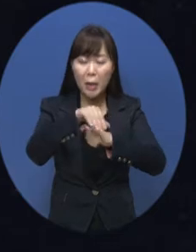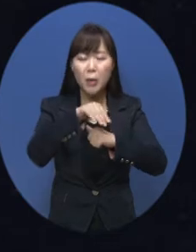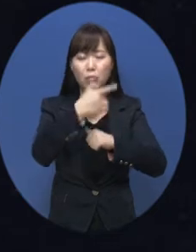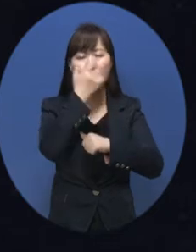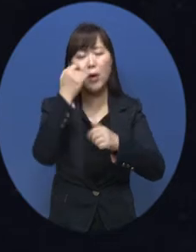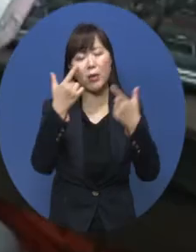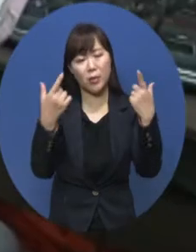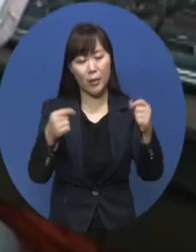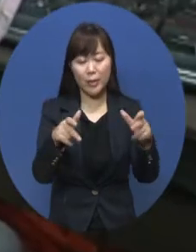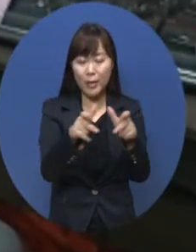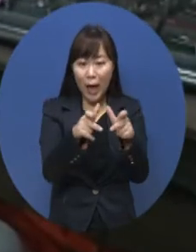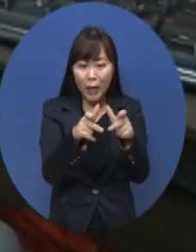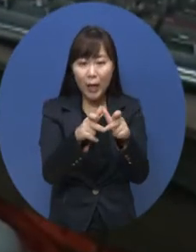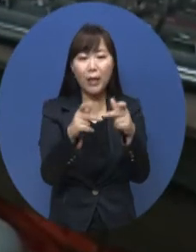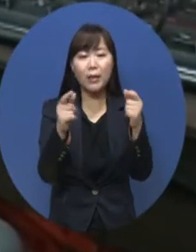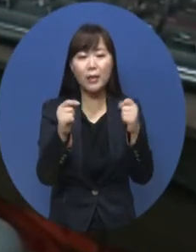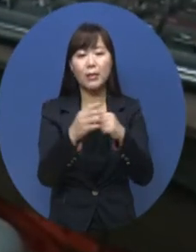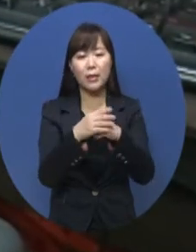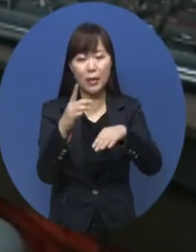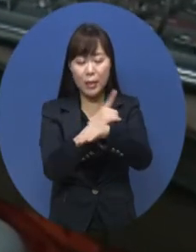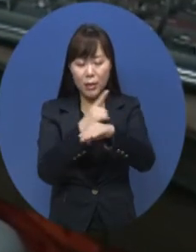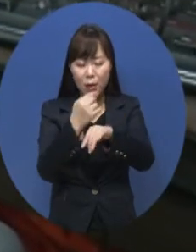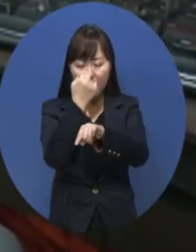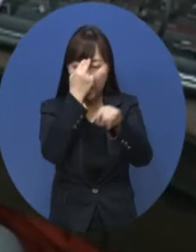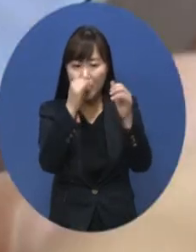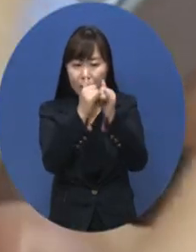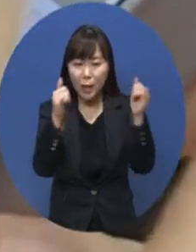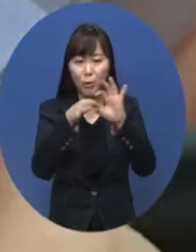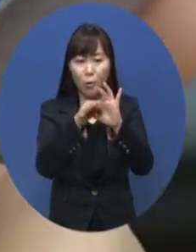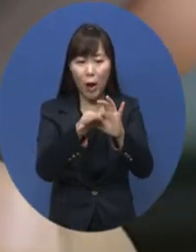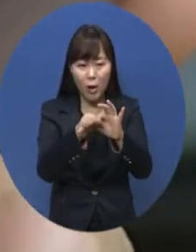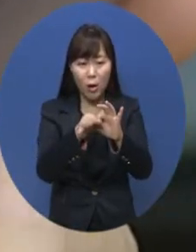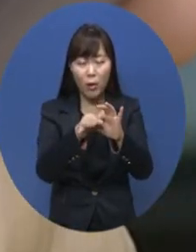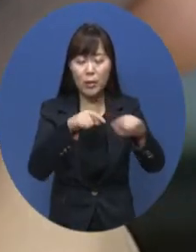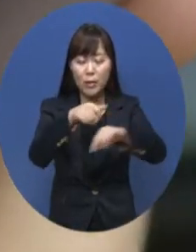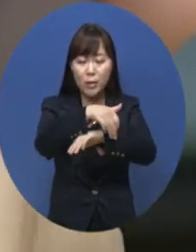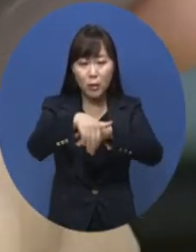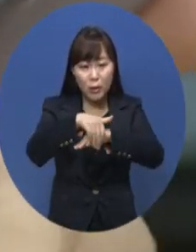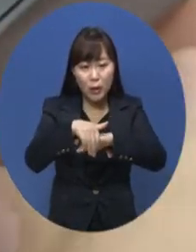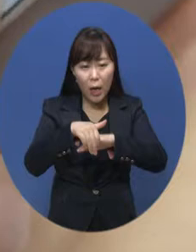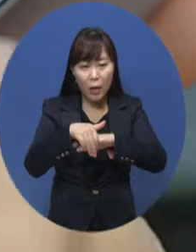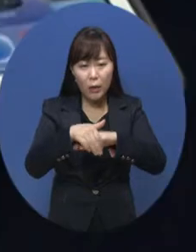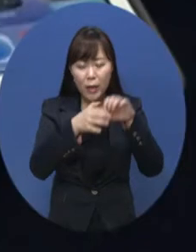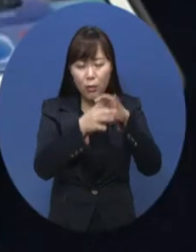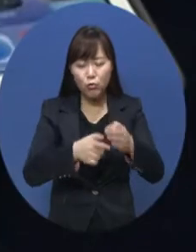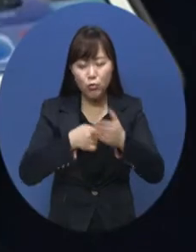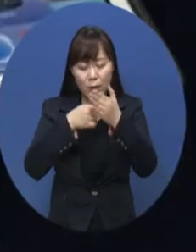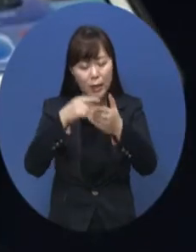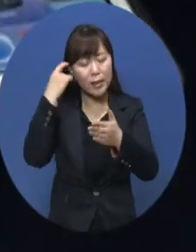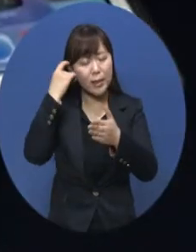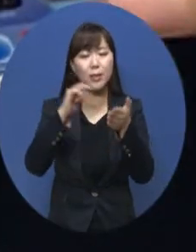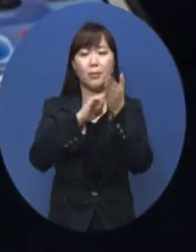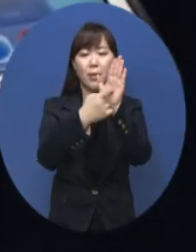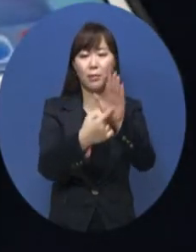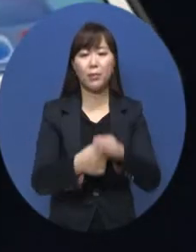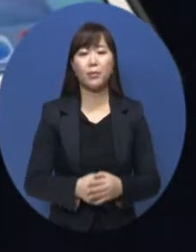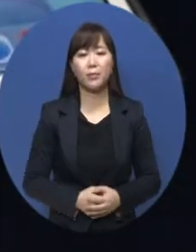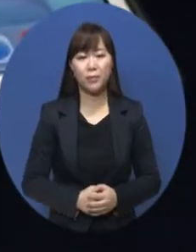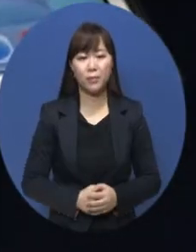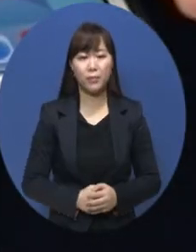만큼 장애인 등 디지털 취약계층을 위한 디지털 포용 정책을 지속 추진하겠다는 의지를